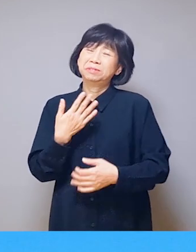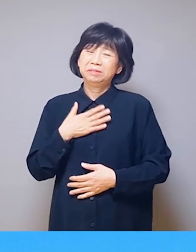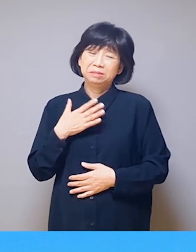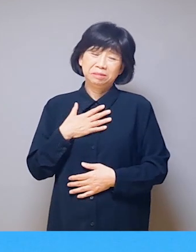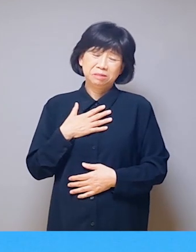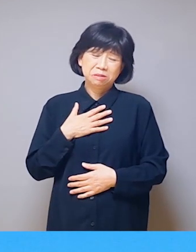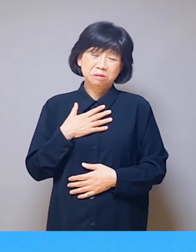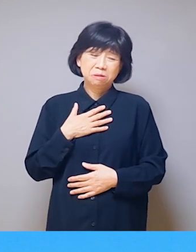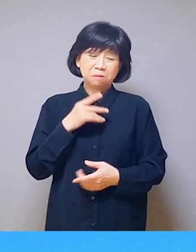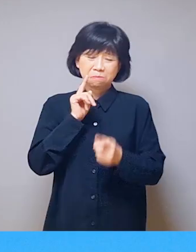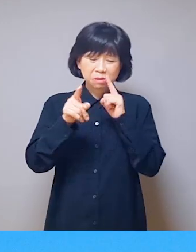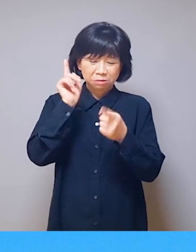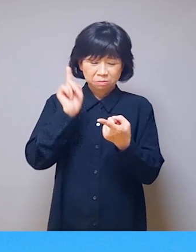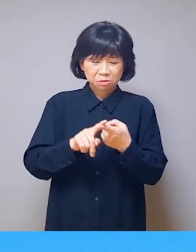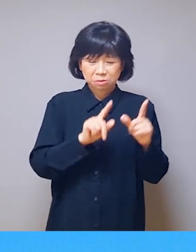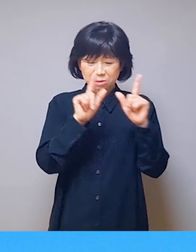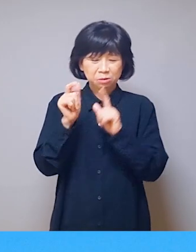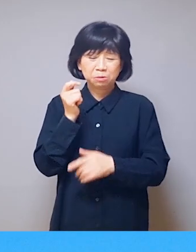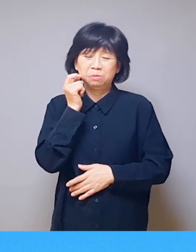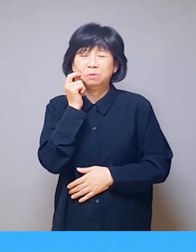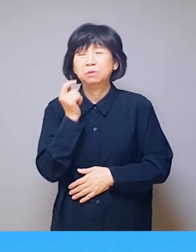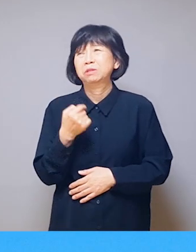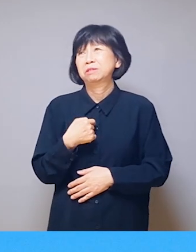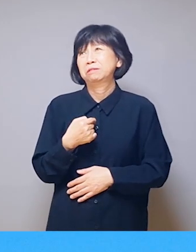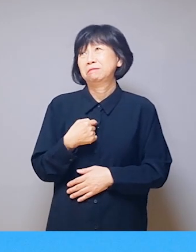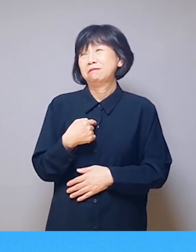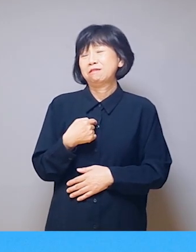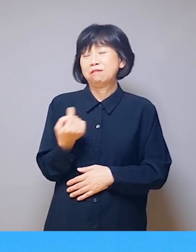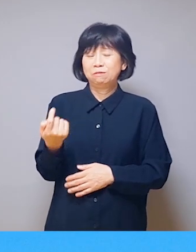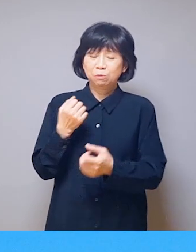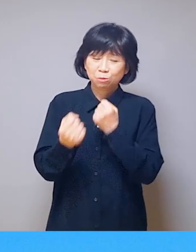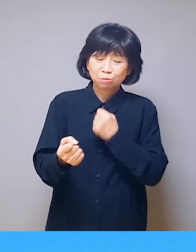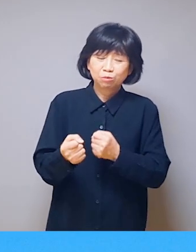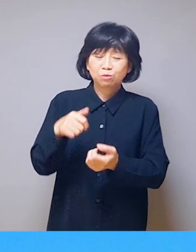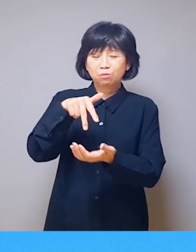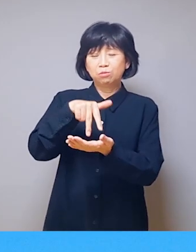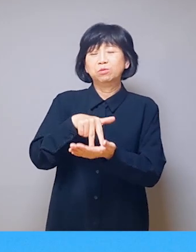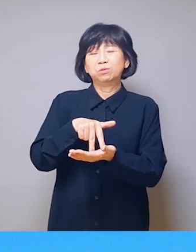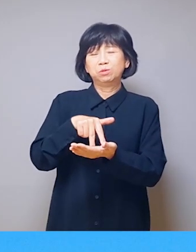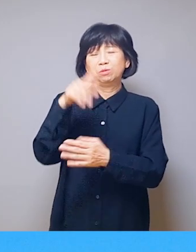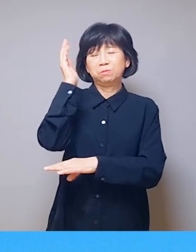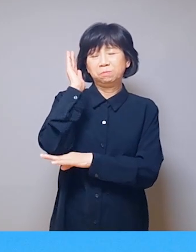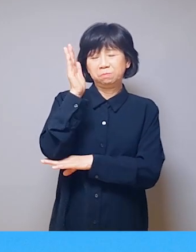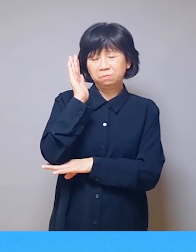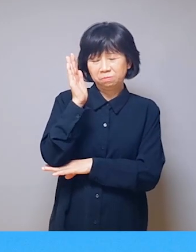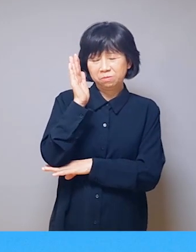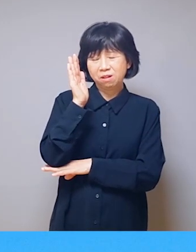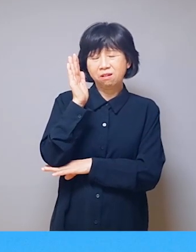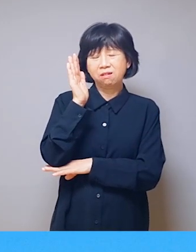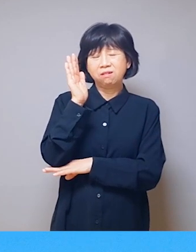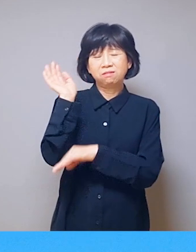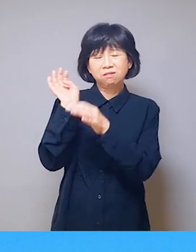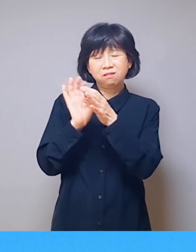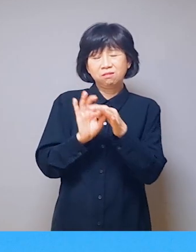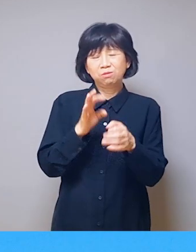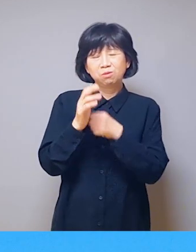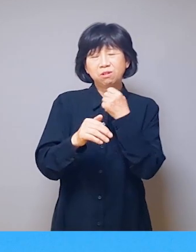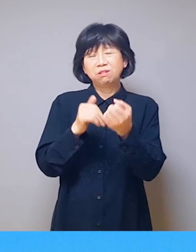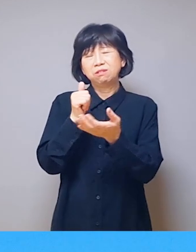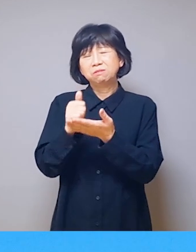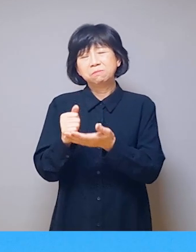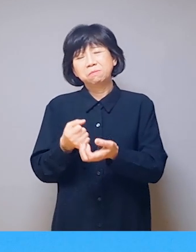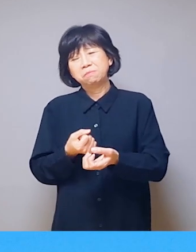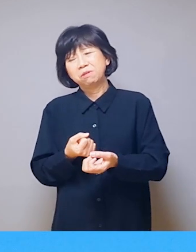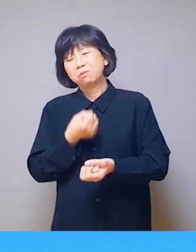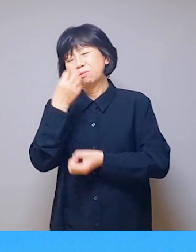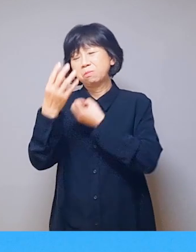살지도 못했는데 또 하나님께서 힘주셔서 강단에 서게 하시는군요. 이런 연약함을 계속 하나님 앞에